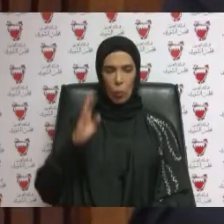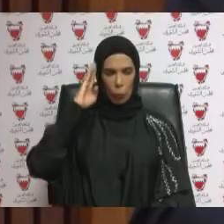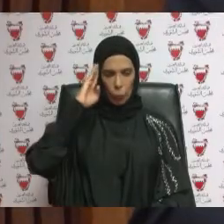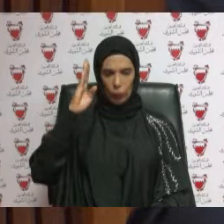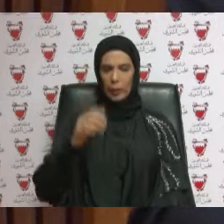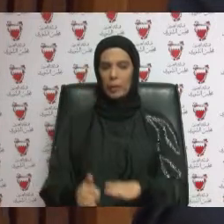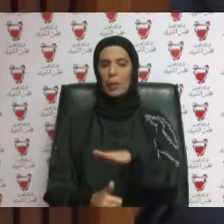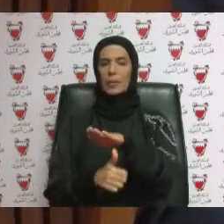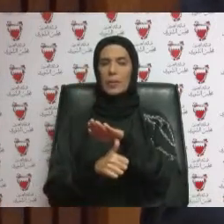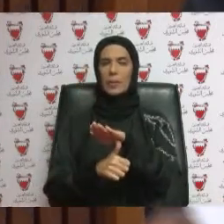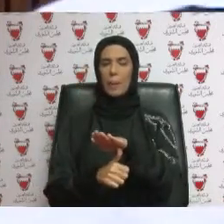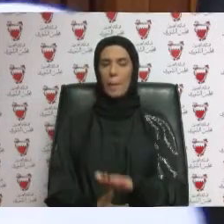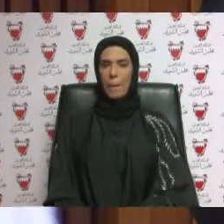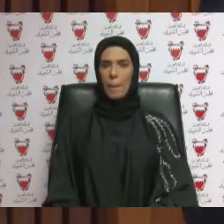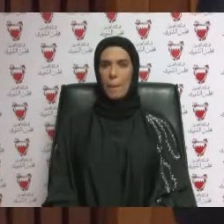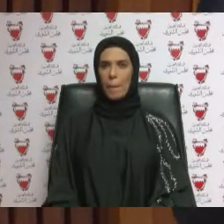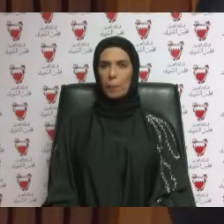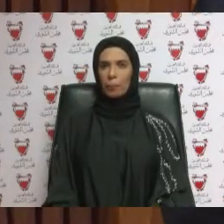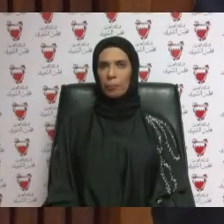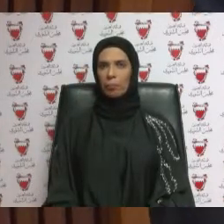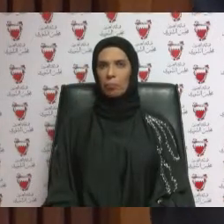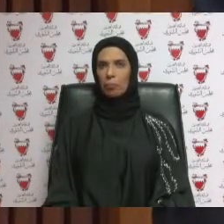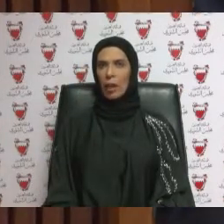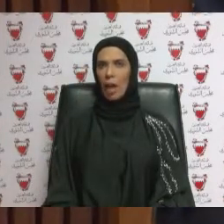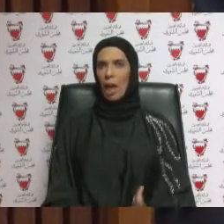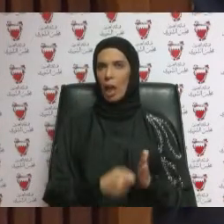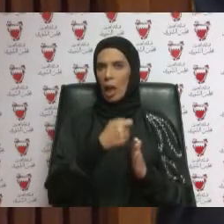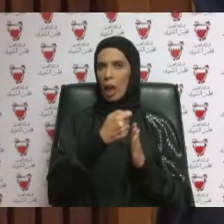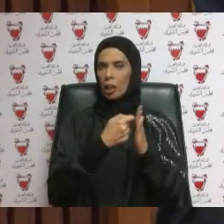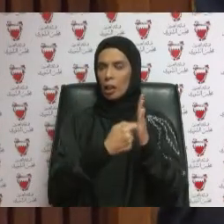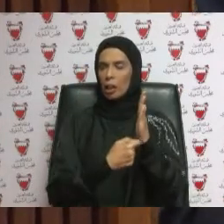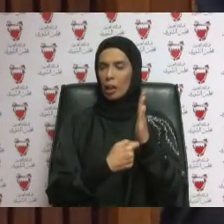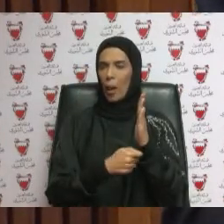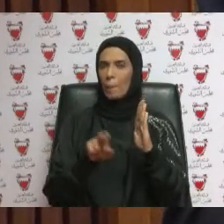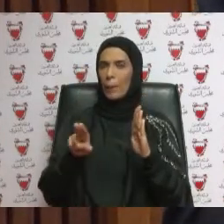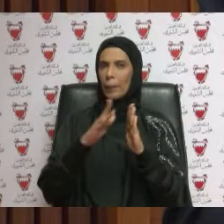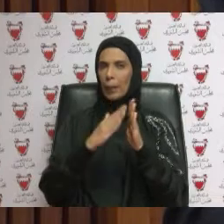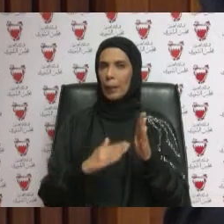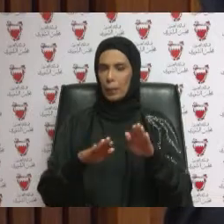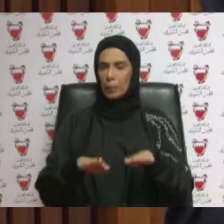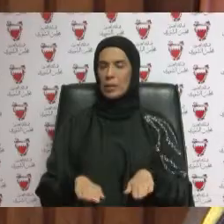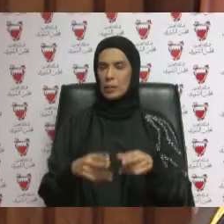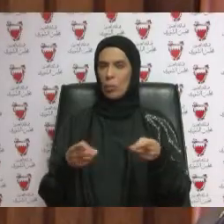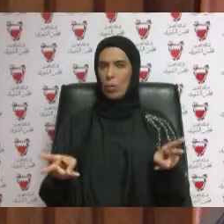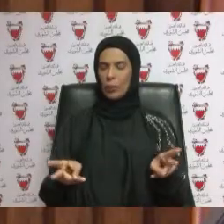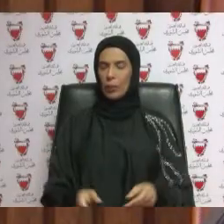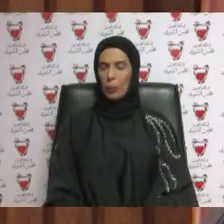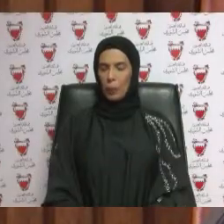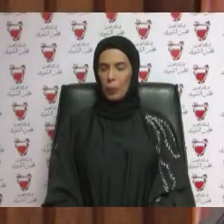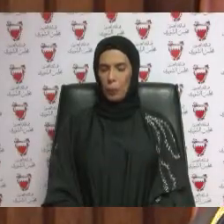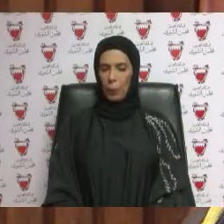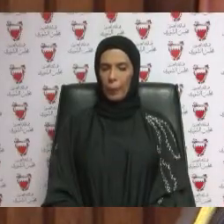الرئيس. أرجو تثبيت التقرير أو الموافقة على تثبيت التقرير في مطبطة الجلسة.